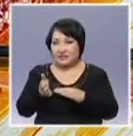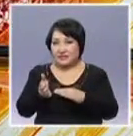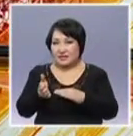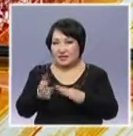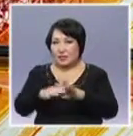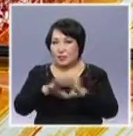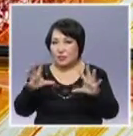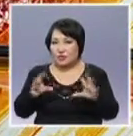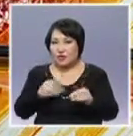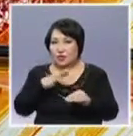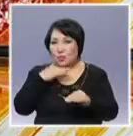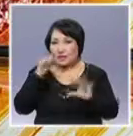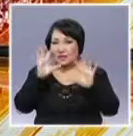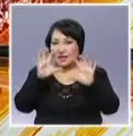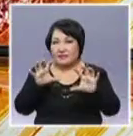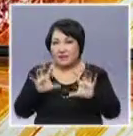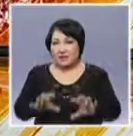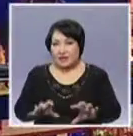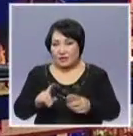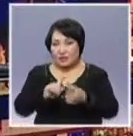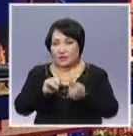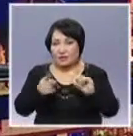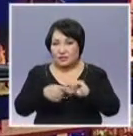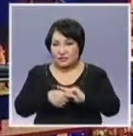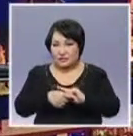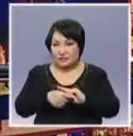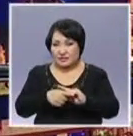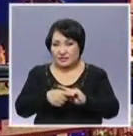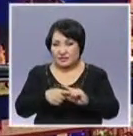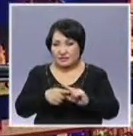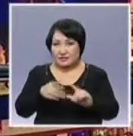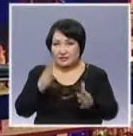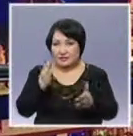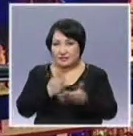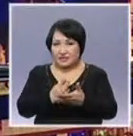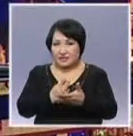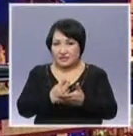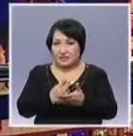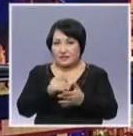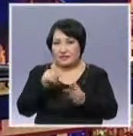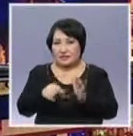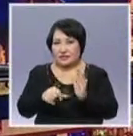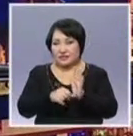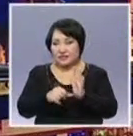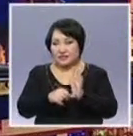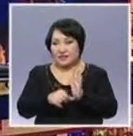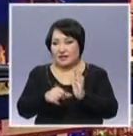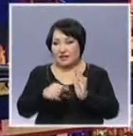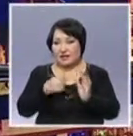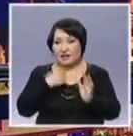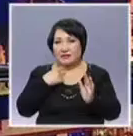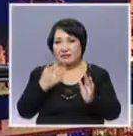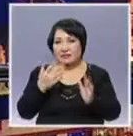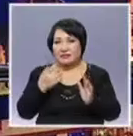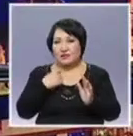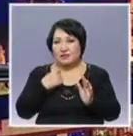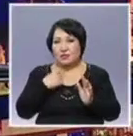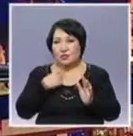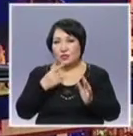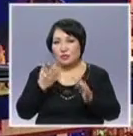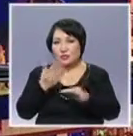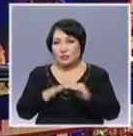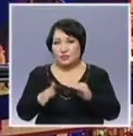көп заңнамаға өзгертулер жасалды. Оның ішінде мына алкоголь өнімдерін көптеген мына